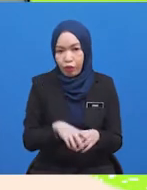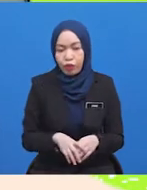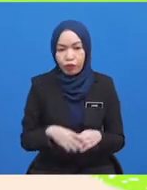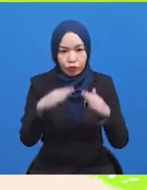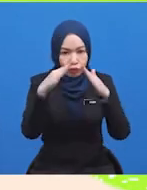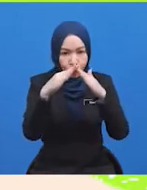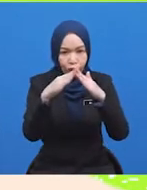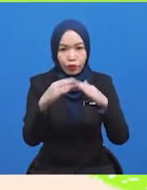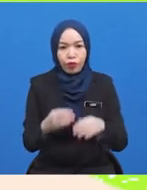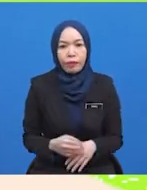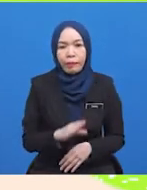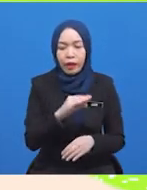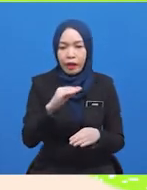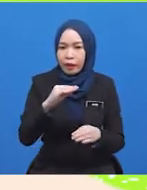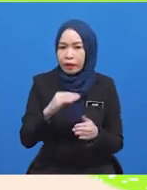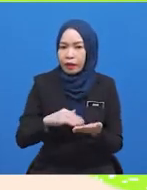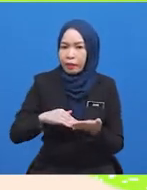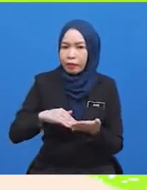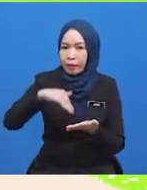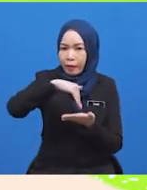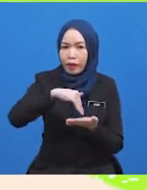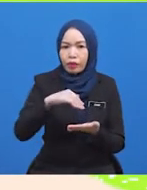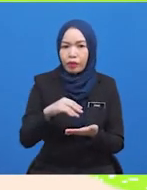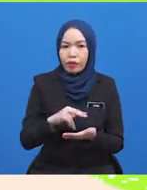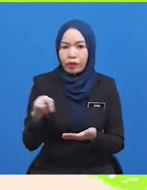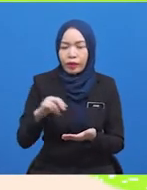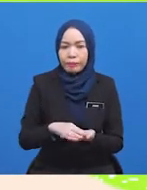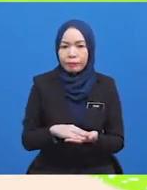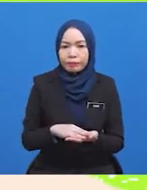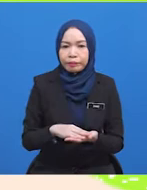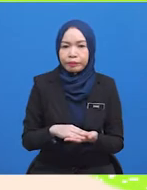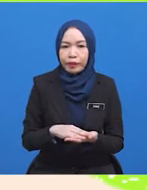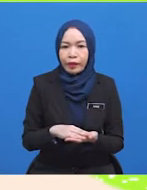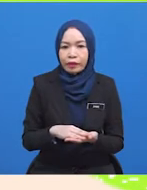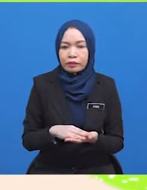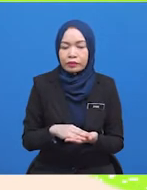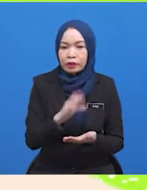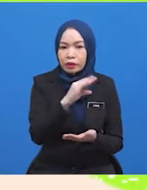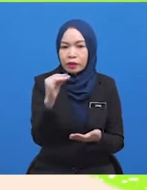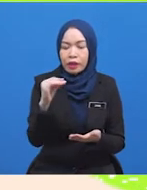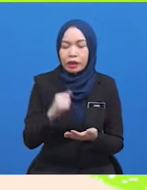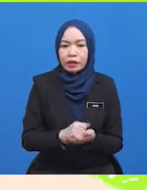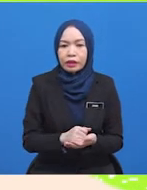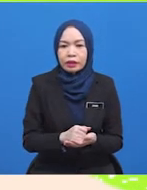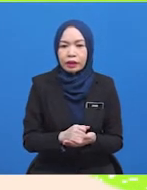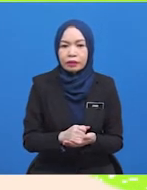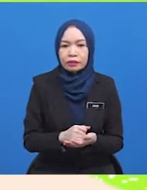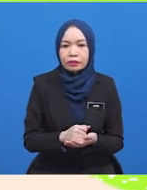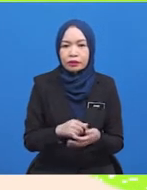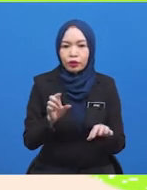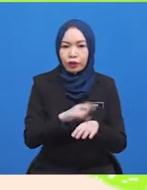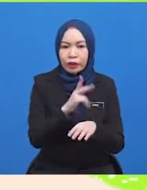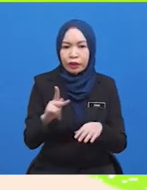itu, batuan enapan seperti batu kapur pula digunakan sebagai bahan utama di dalam